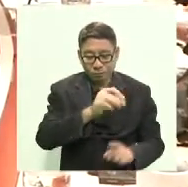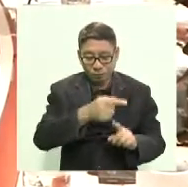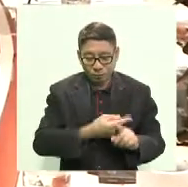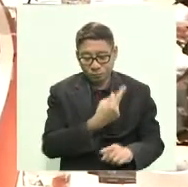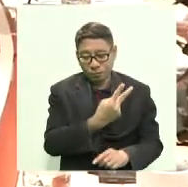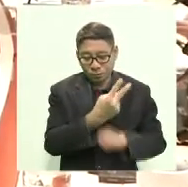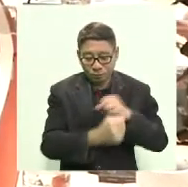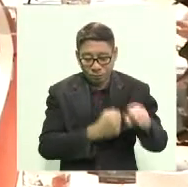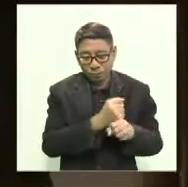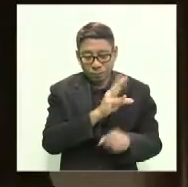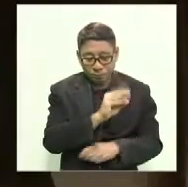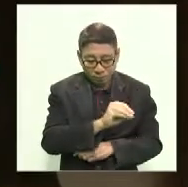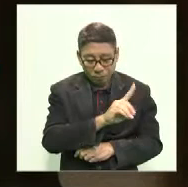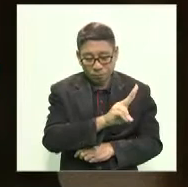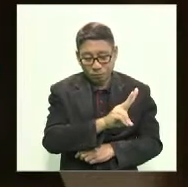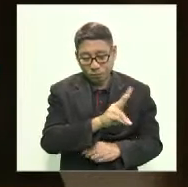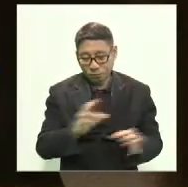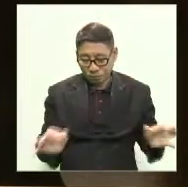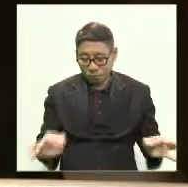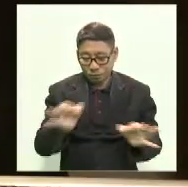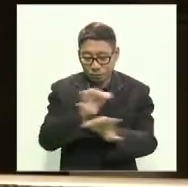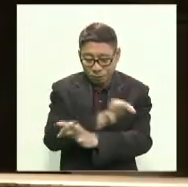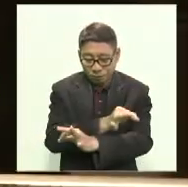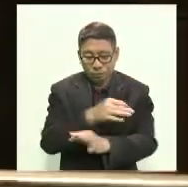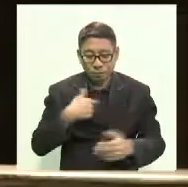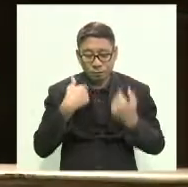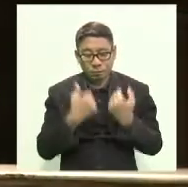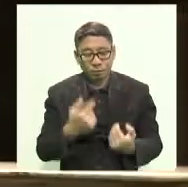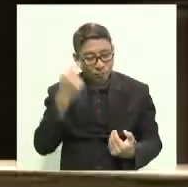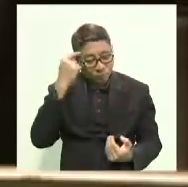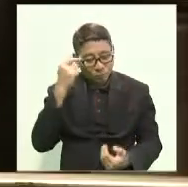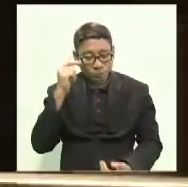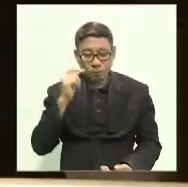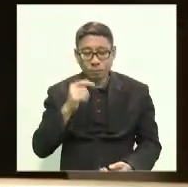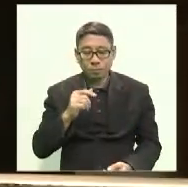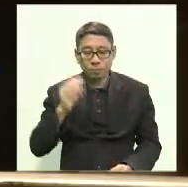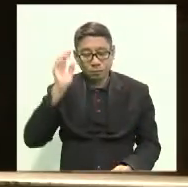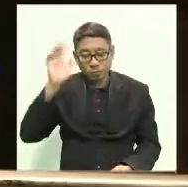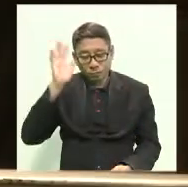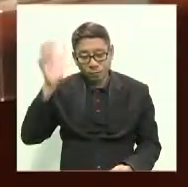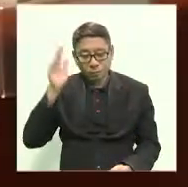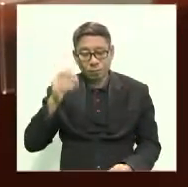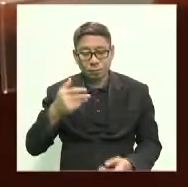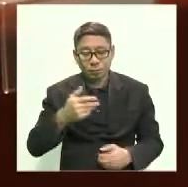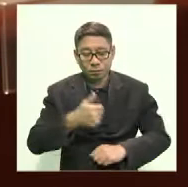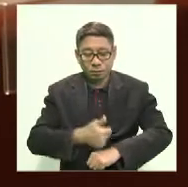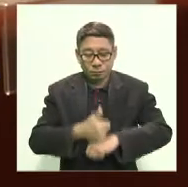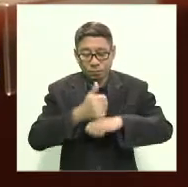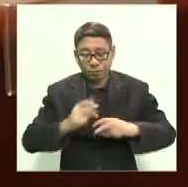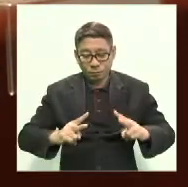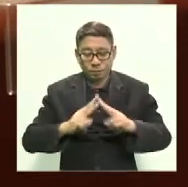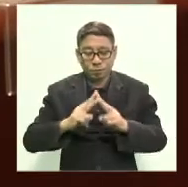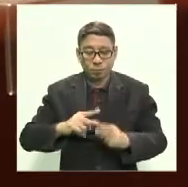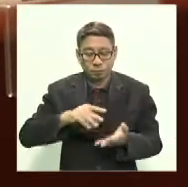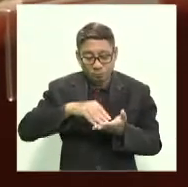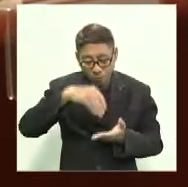ธ์2562แทนนะครับเรื่องนี้เปิดเผยโดยคุณธีรเกียรติเจริญเศรษฐสินรัฐมนตรี